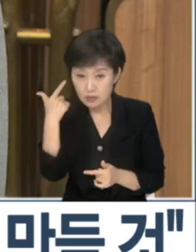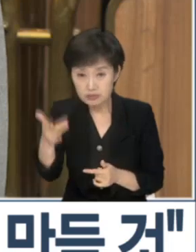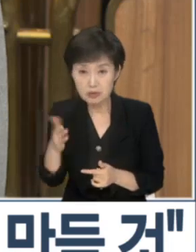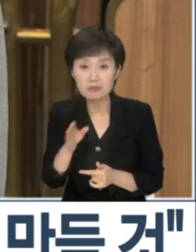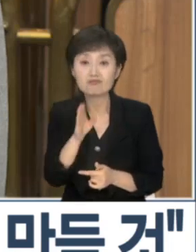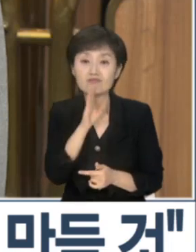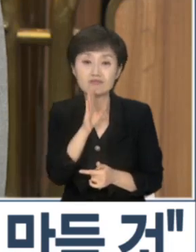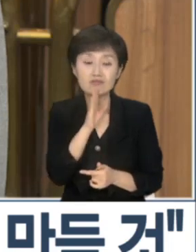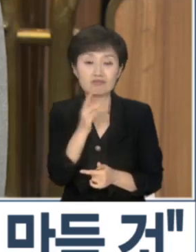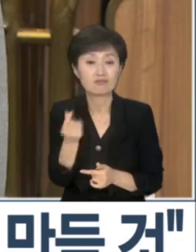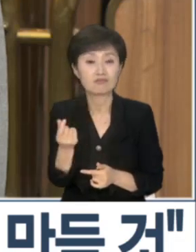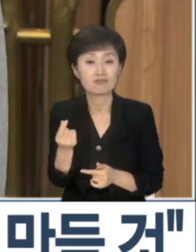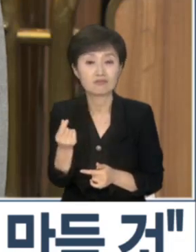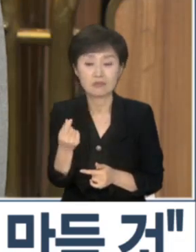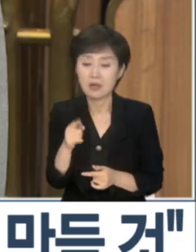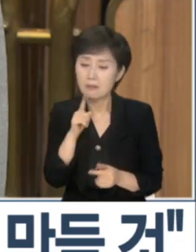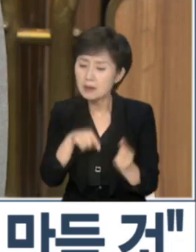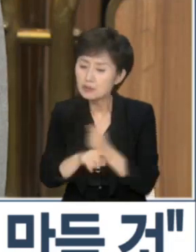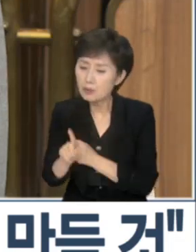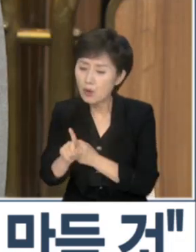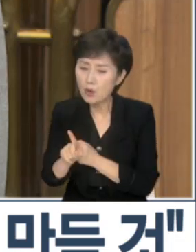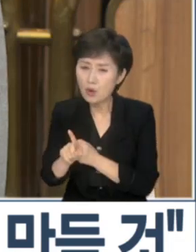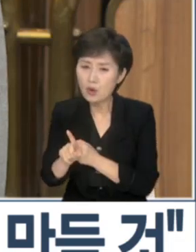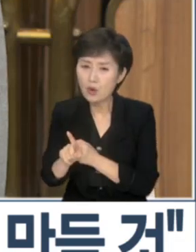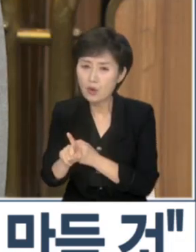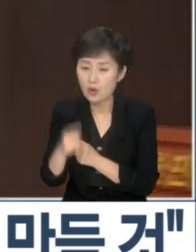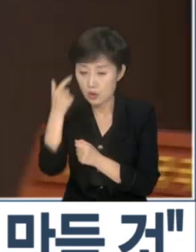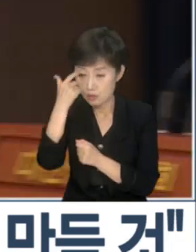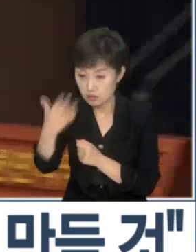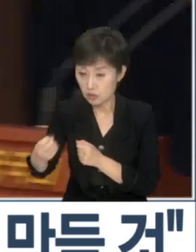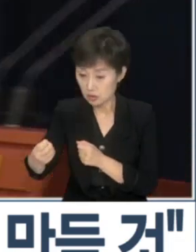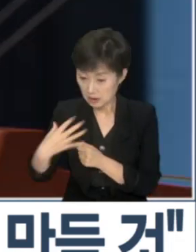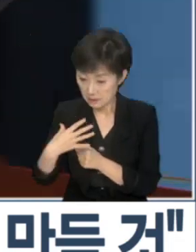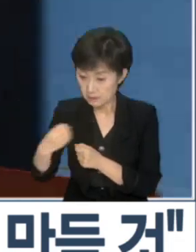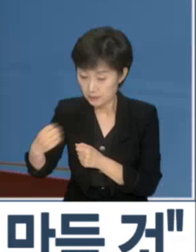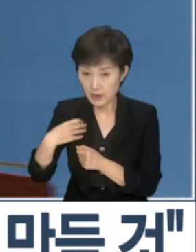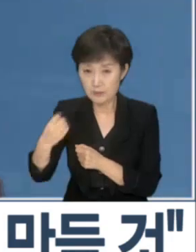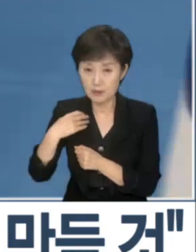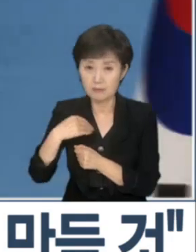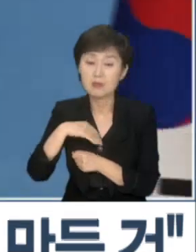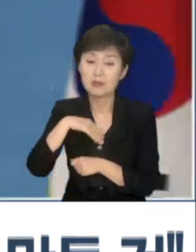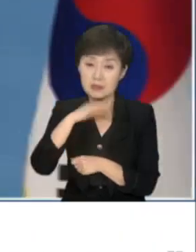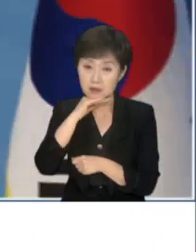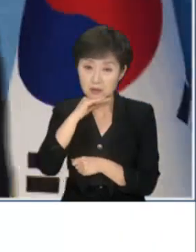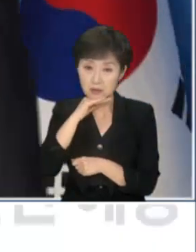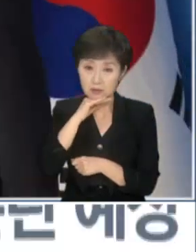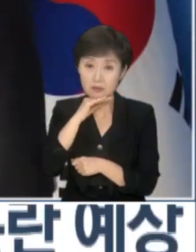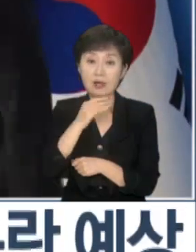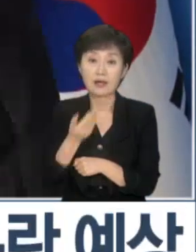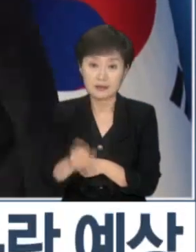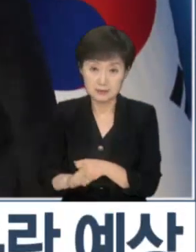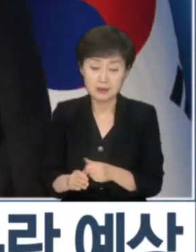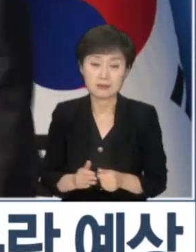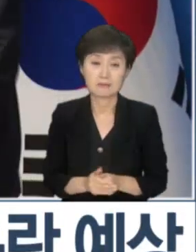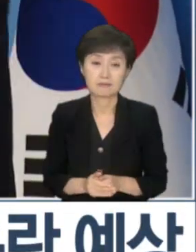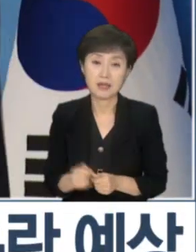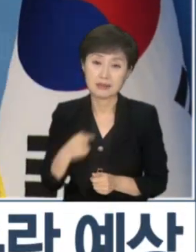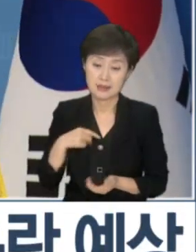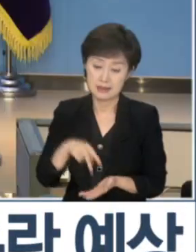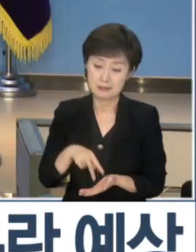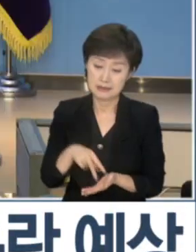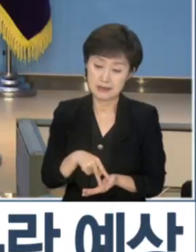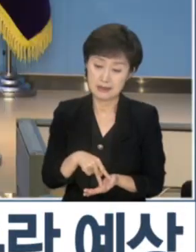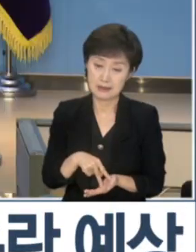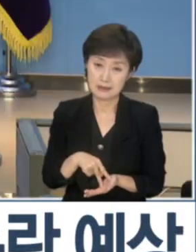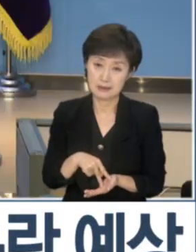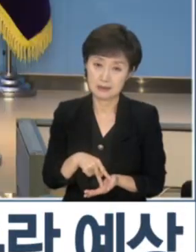또 어떤 맥락에서 말씀 하셨는지 본인이 이제 해명을 해야 되겠습니다마는 제가 보기에는